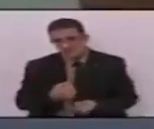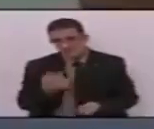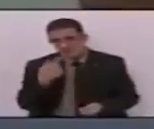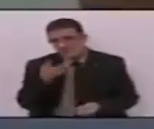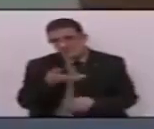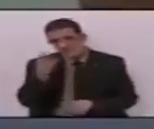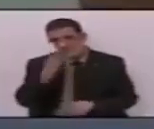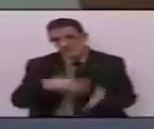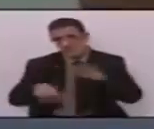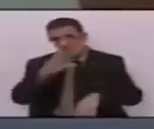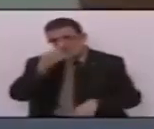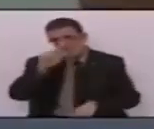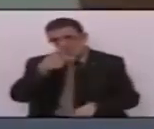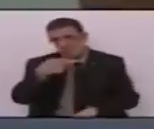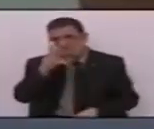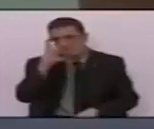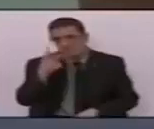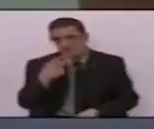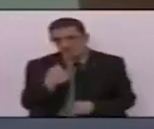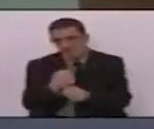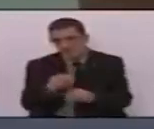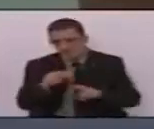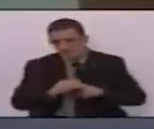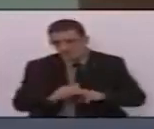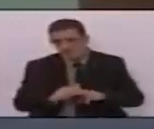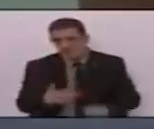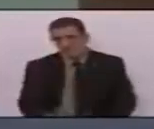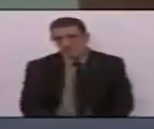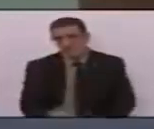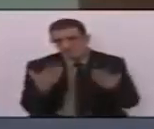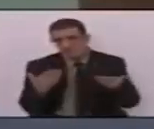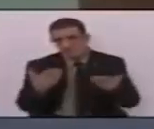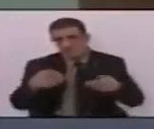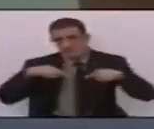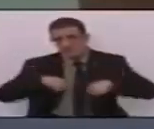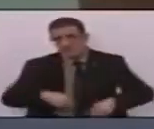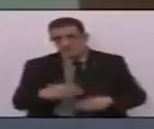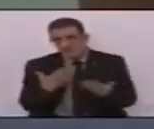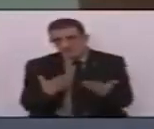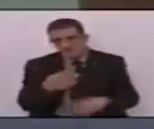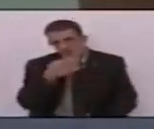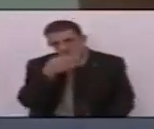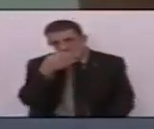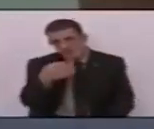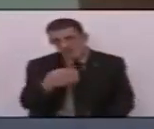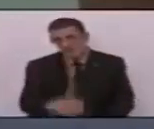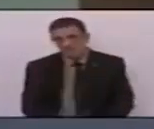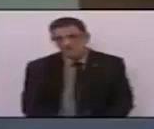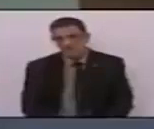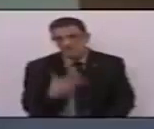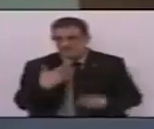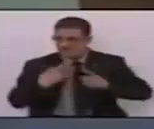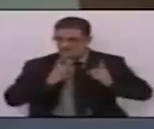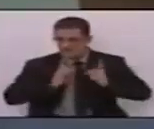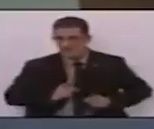ويموتوا على جال ما كانش، ما لقاوش واش ياكلوا، ما لقاوش واش يخدموا، لا علينا. لكن سيد الوزير الشيء اللي نحبوا ناكدوا عليه انه احنا